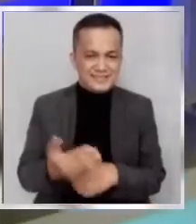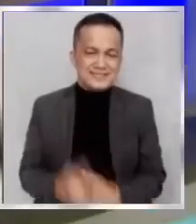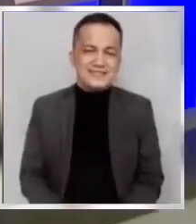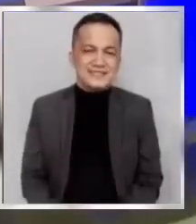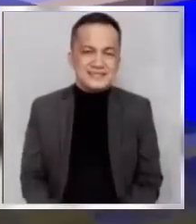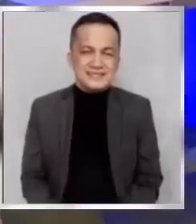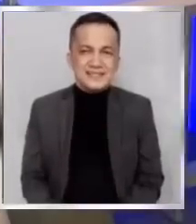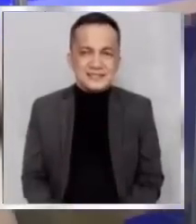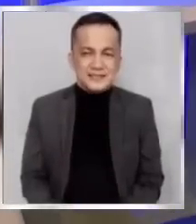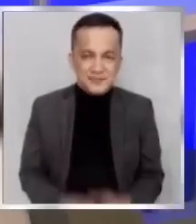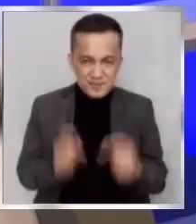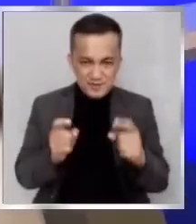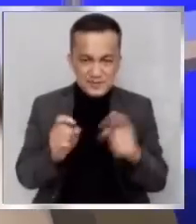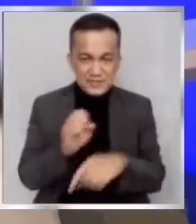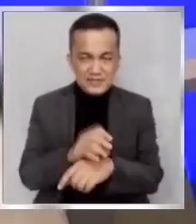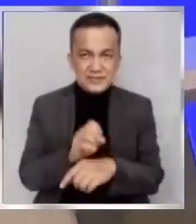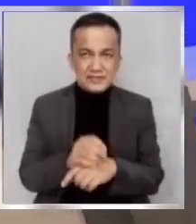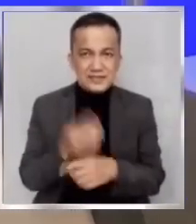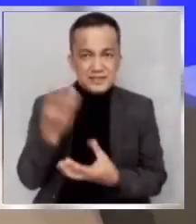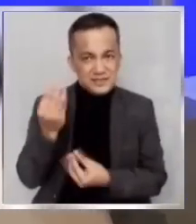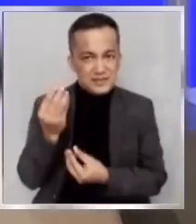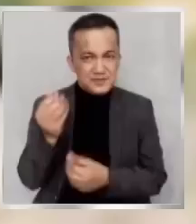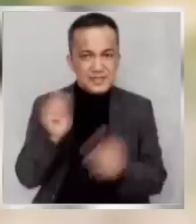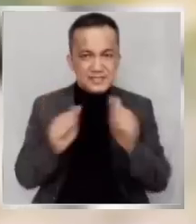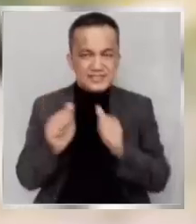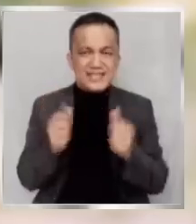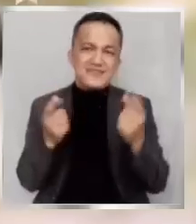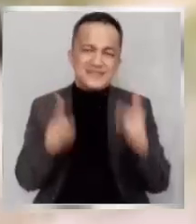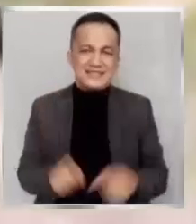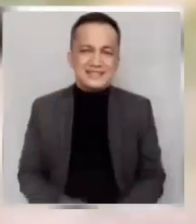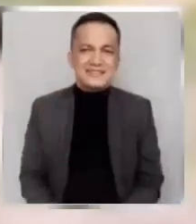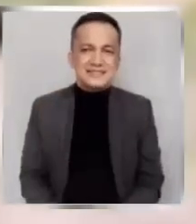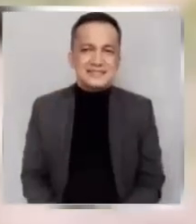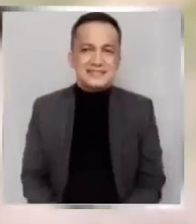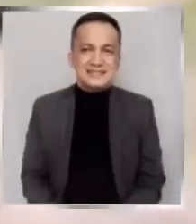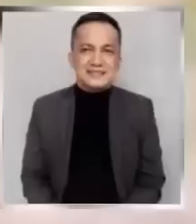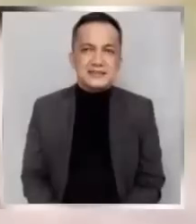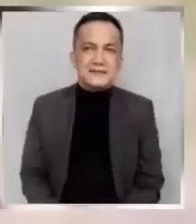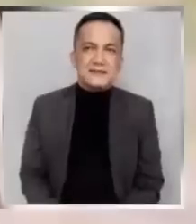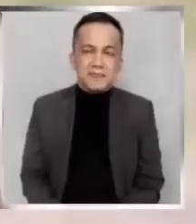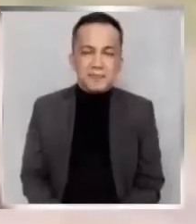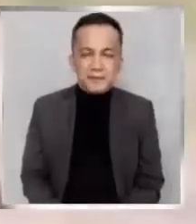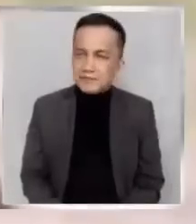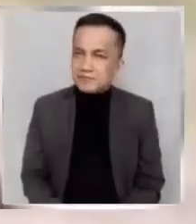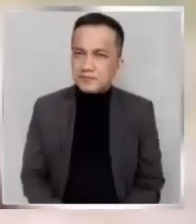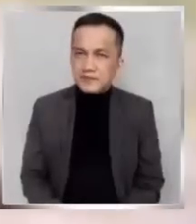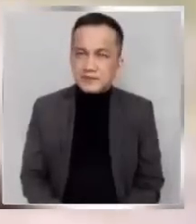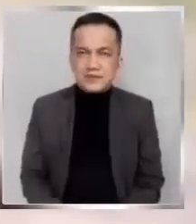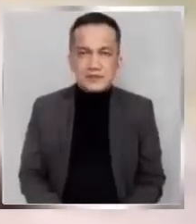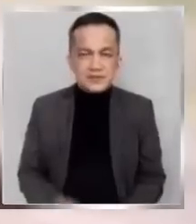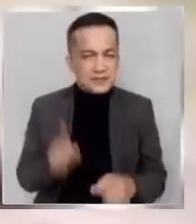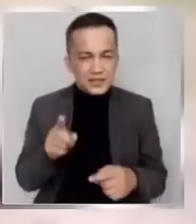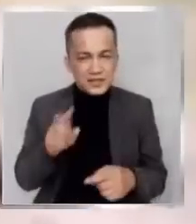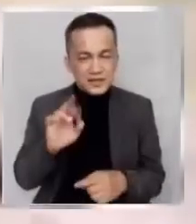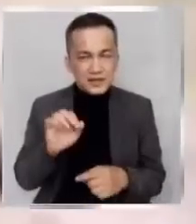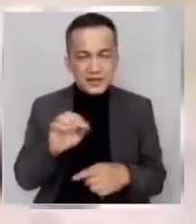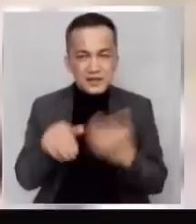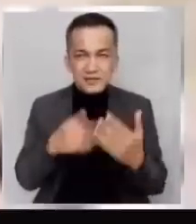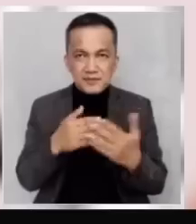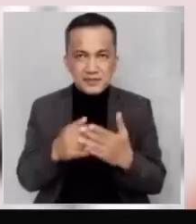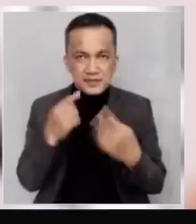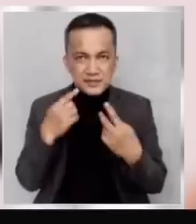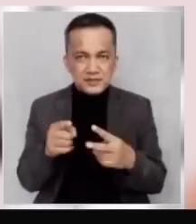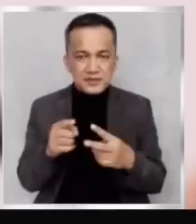Mabilis na chikahan tayo para updated sa showbiz happening. Drop everything now, Swifties! Dahil Speak Now